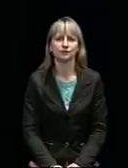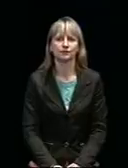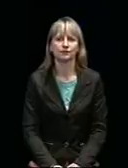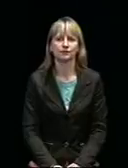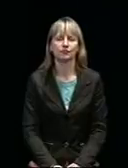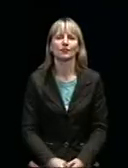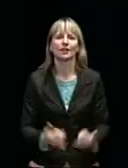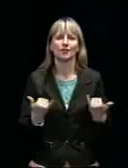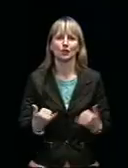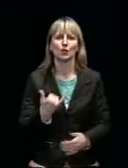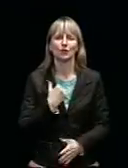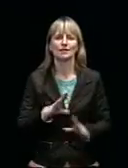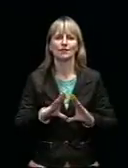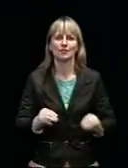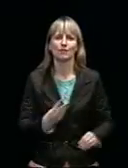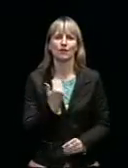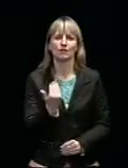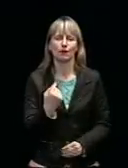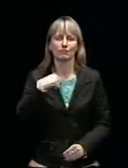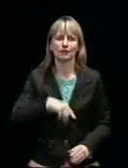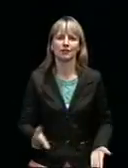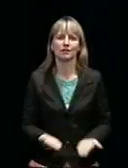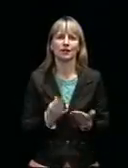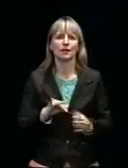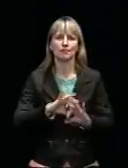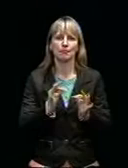18:30. Ну, а на цьому у нас все. Бажаємо вам натхненного і